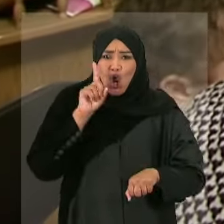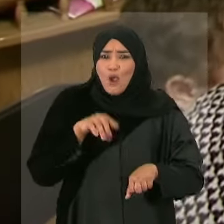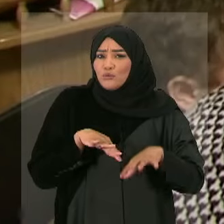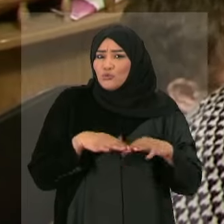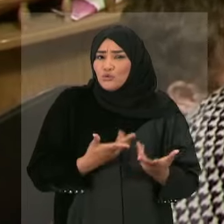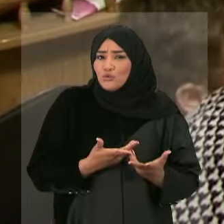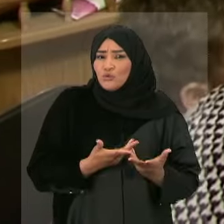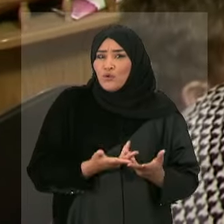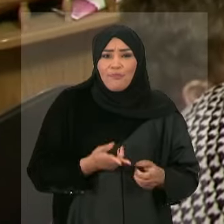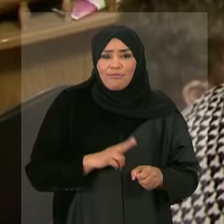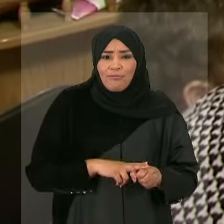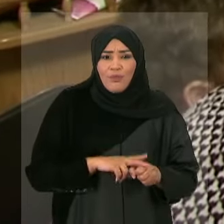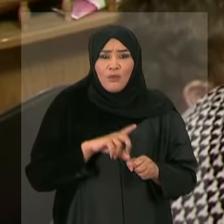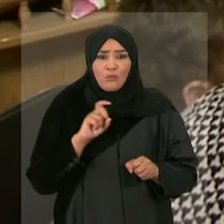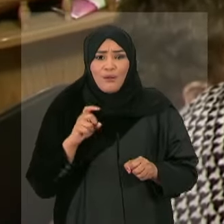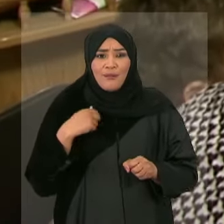وضع